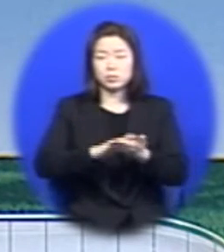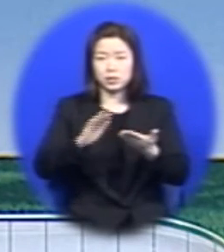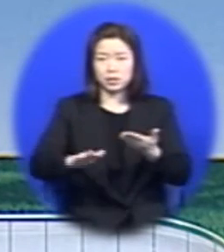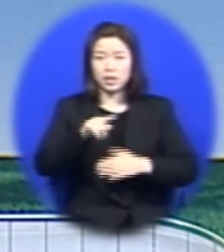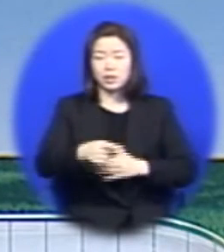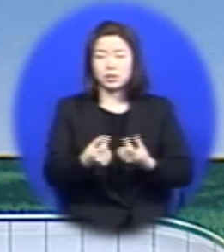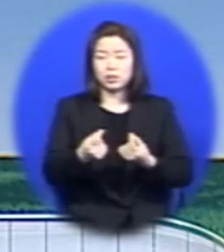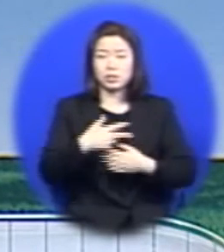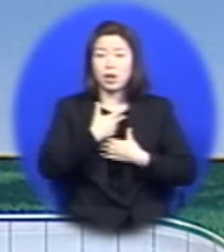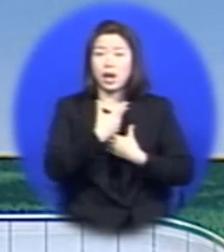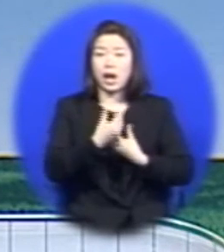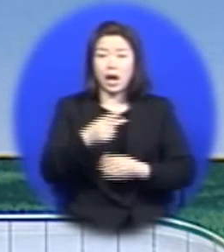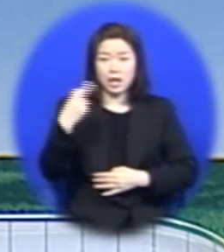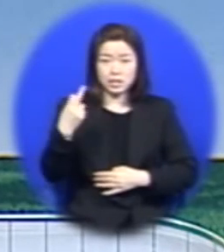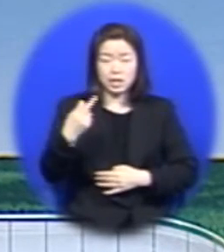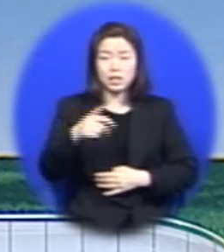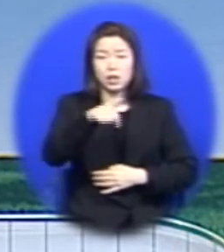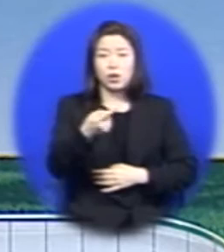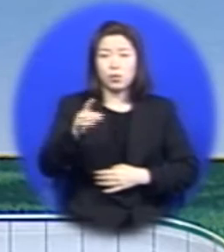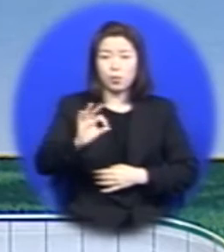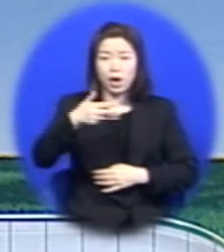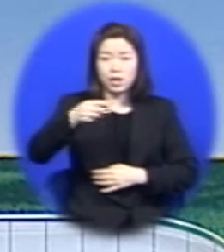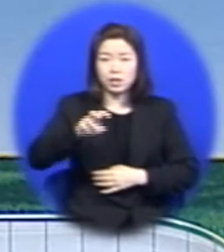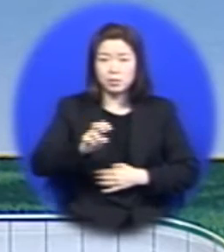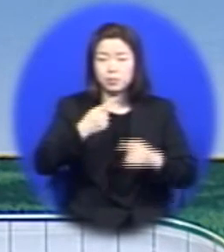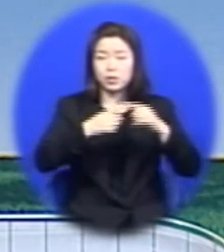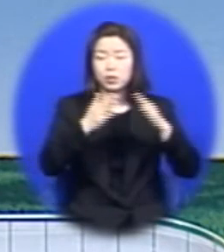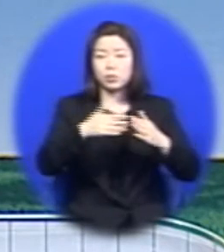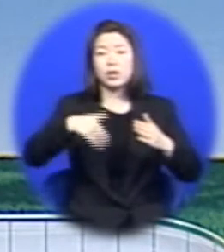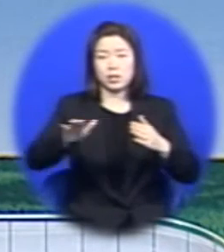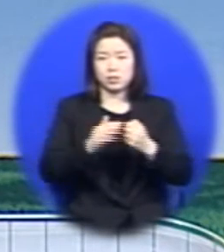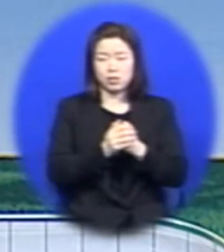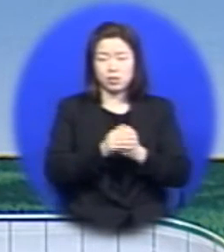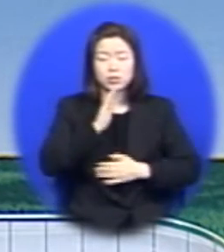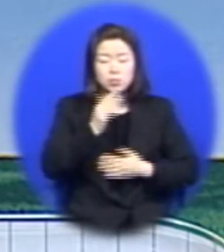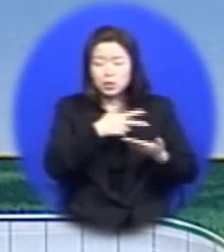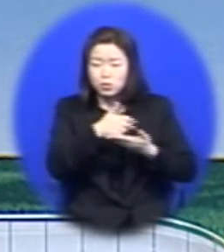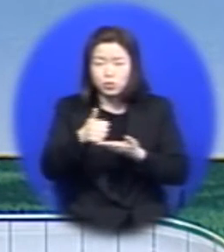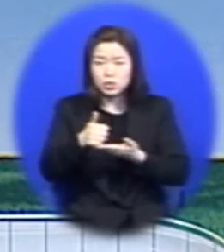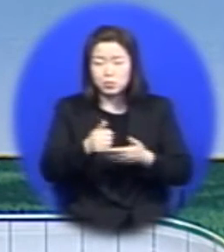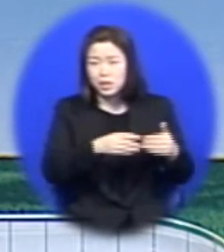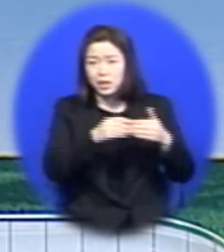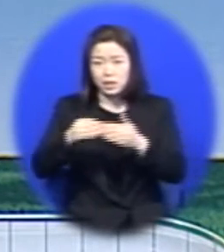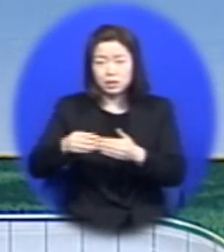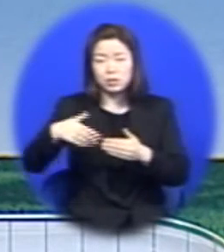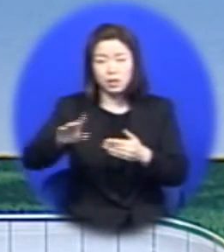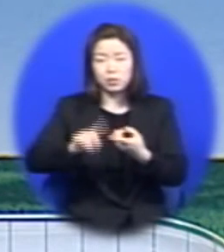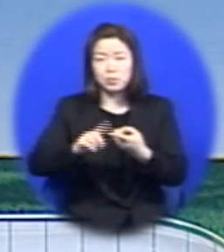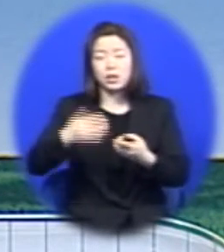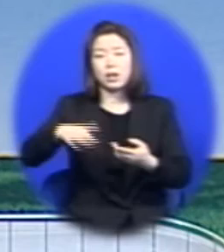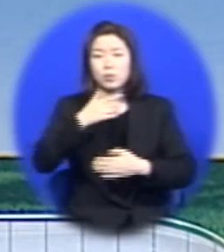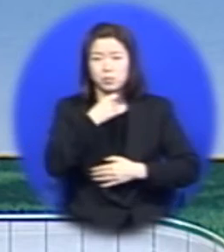그렇게 해서 안산광림교회를 간 거예요. 정말 주님이 인도하는 대로만 하고 싶었어요. 주님이 원하는 길로만